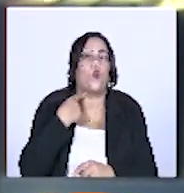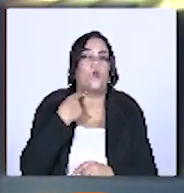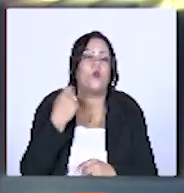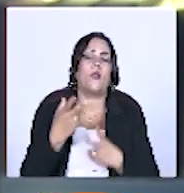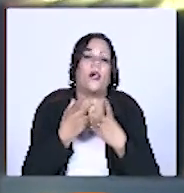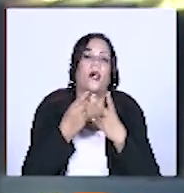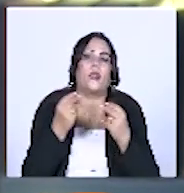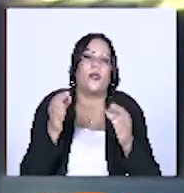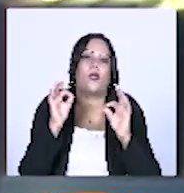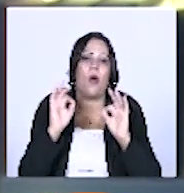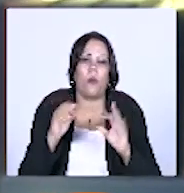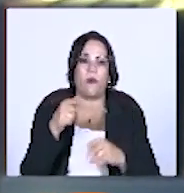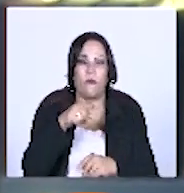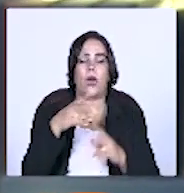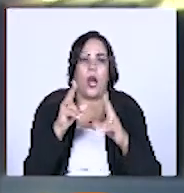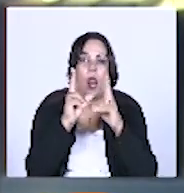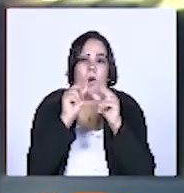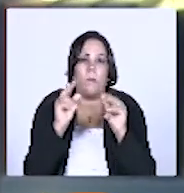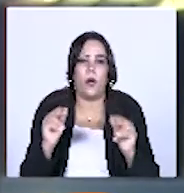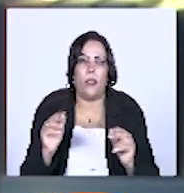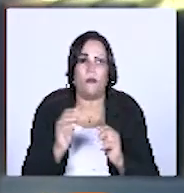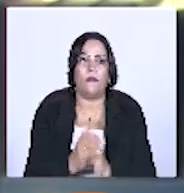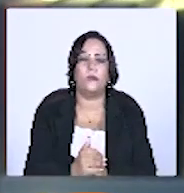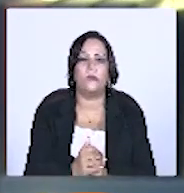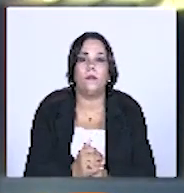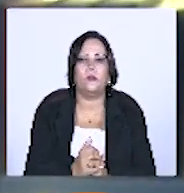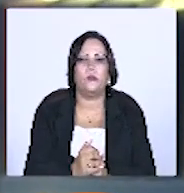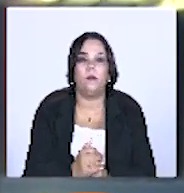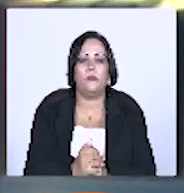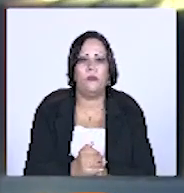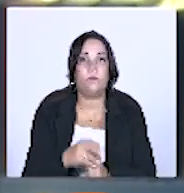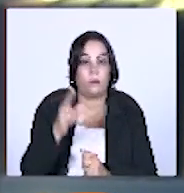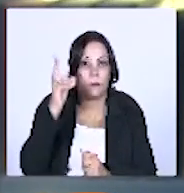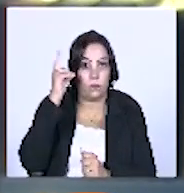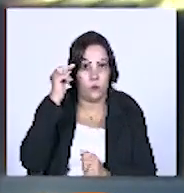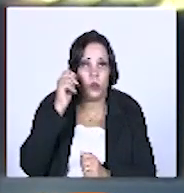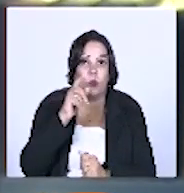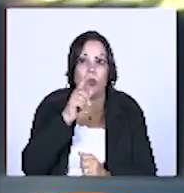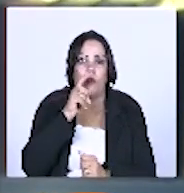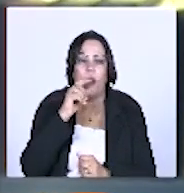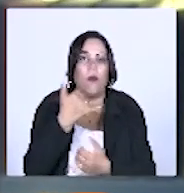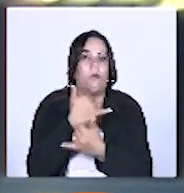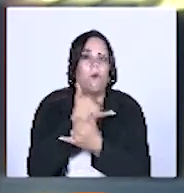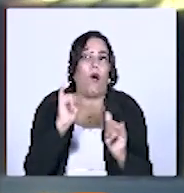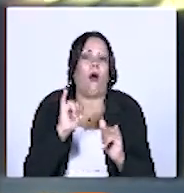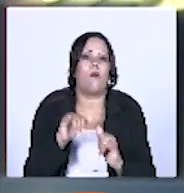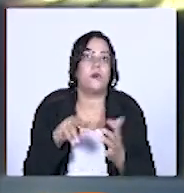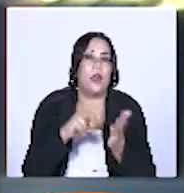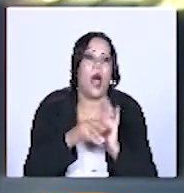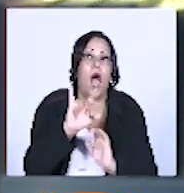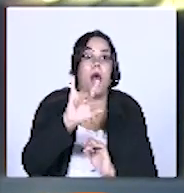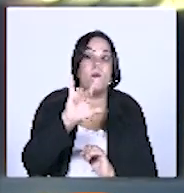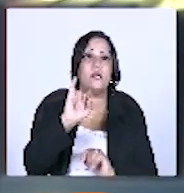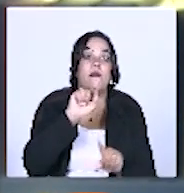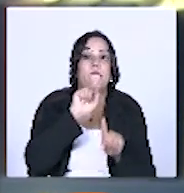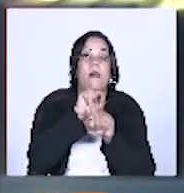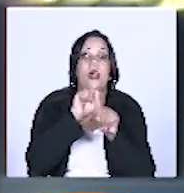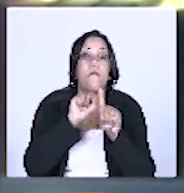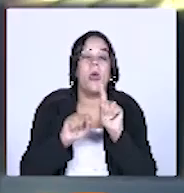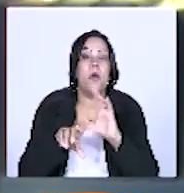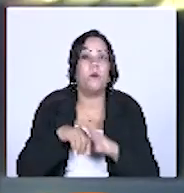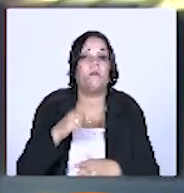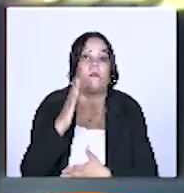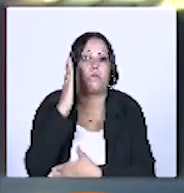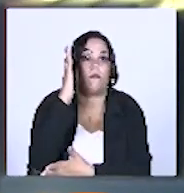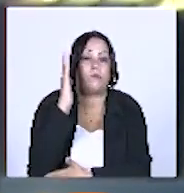كثيره جدا في لبنان اسرائيل بتقول لك دمرت 50% من قواعد